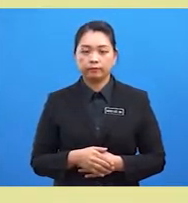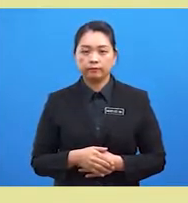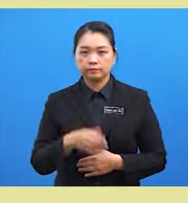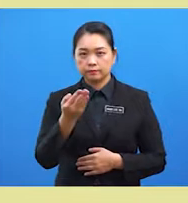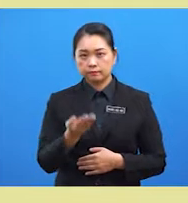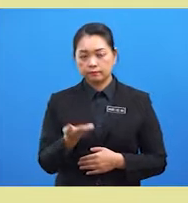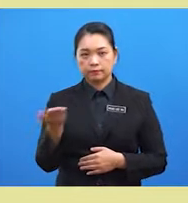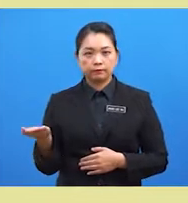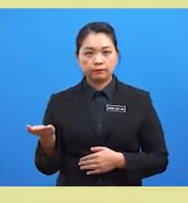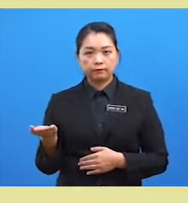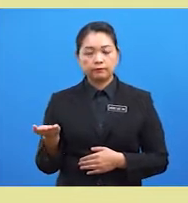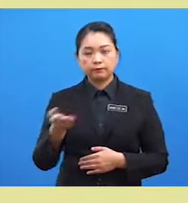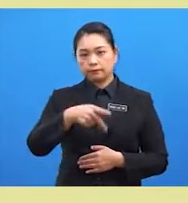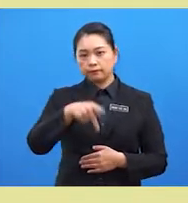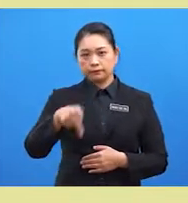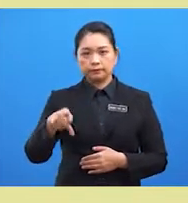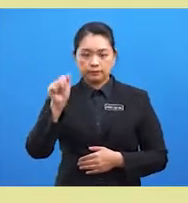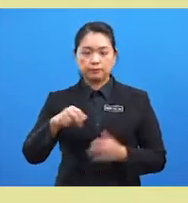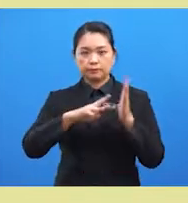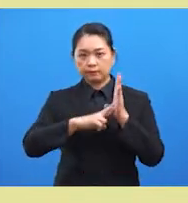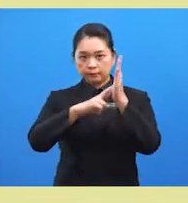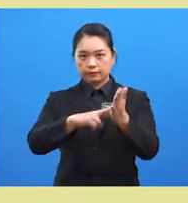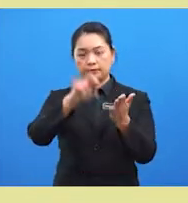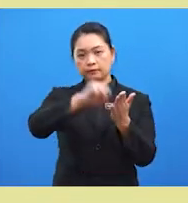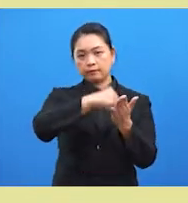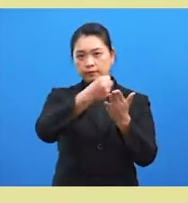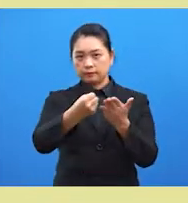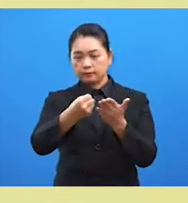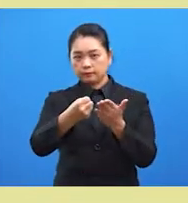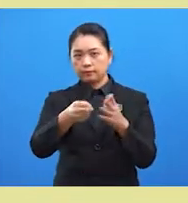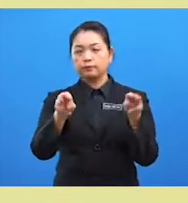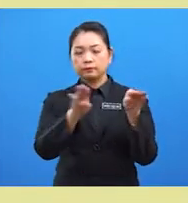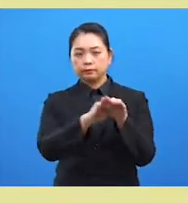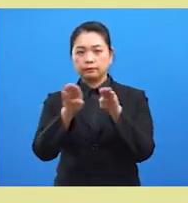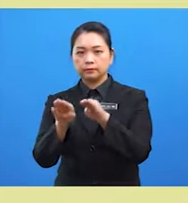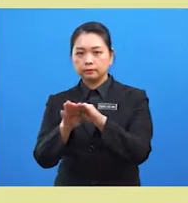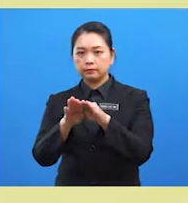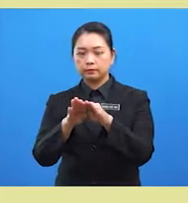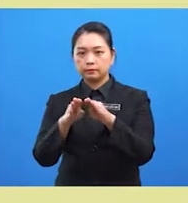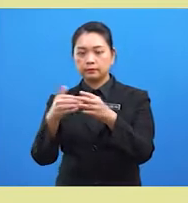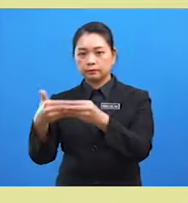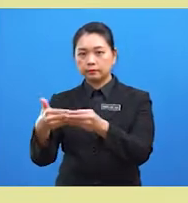Para pelajar boleh rujuk rangkap syair berikut sebagai panduan.